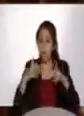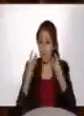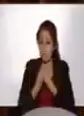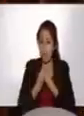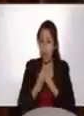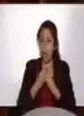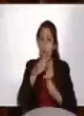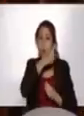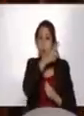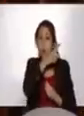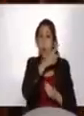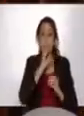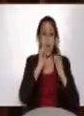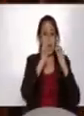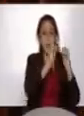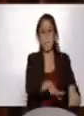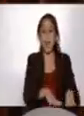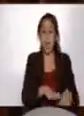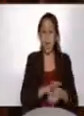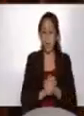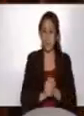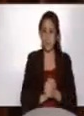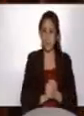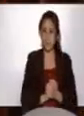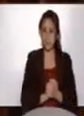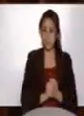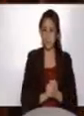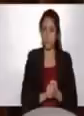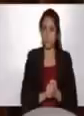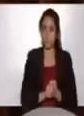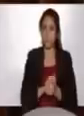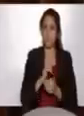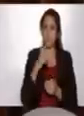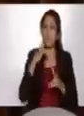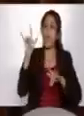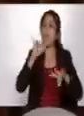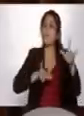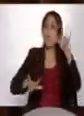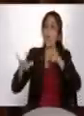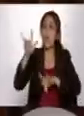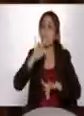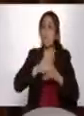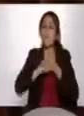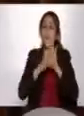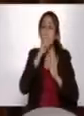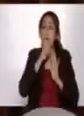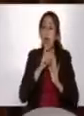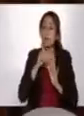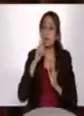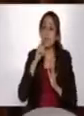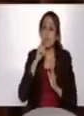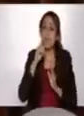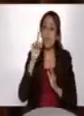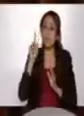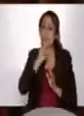رماها رجع على البيت عندنا، فضل يلف معانا في البيت في البلد، قلبنا البلد حته حته، واهل